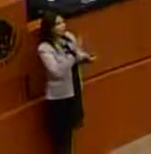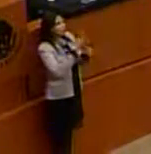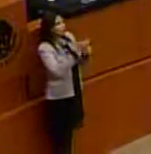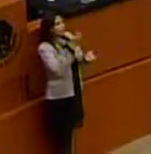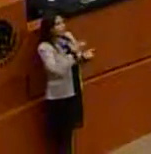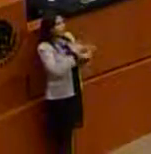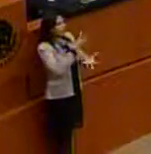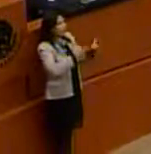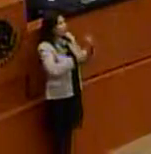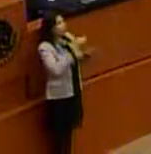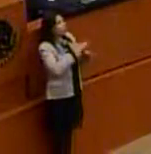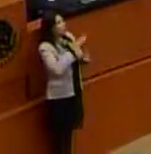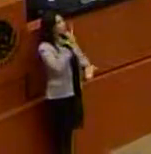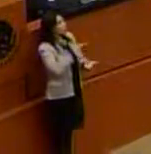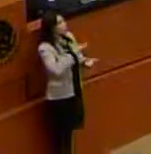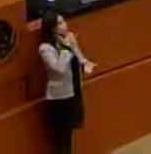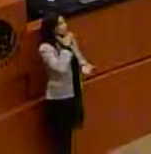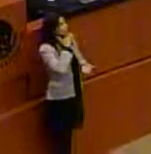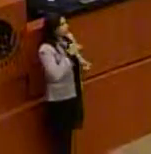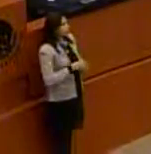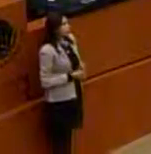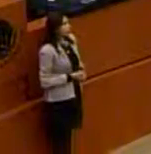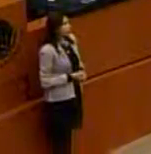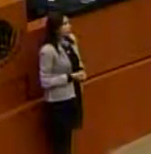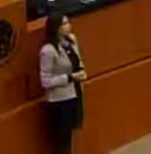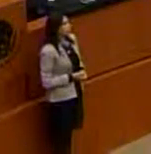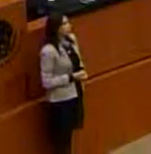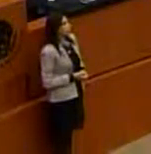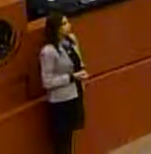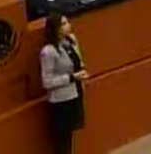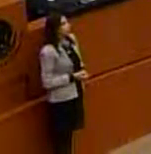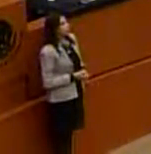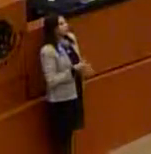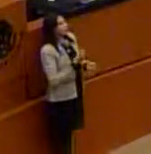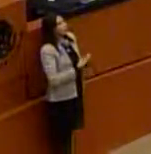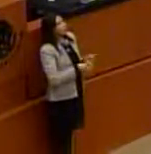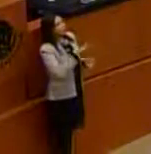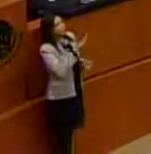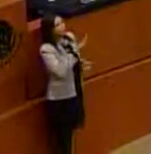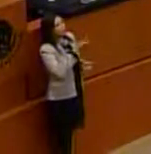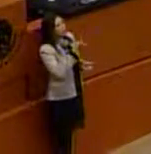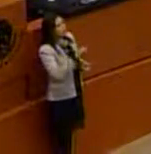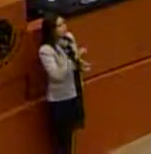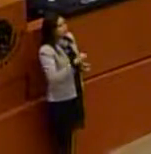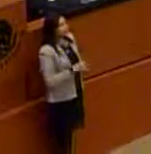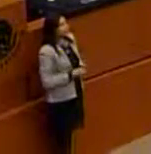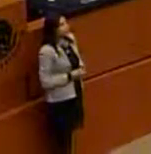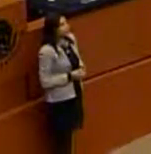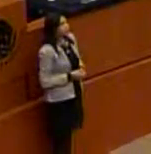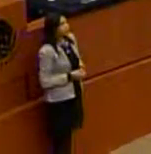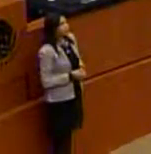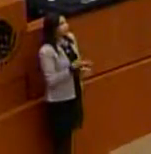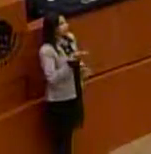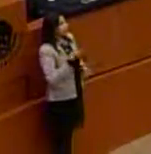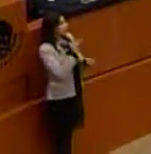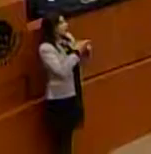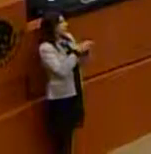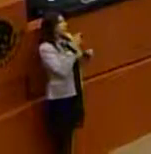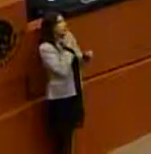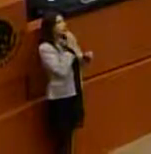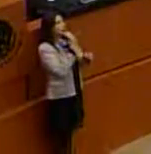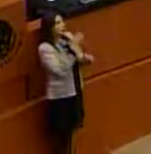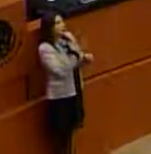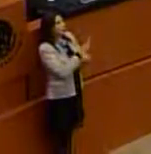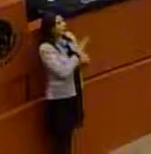moins polluant. Puisque le RBI, slide, Voilà. Puisque le RBI a tellement d'avantages, nous le